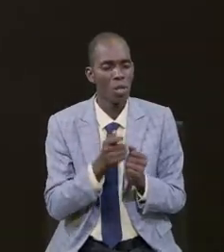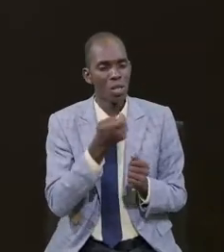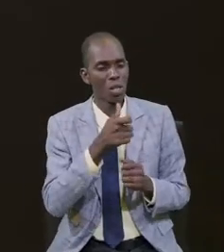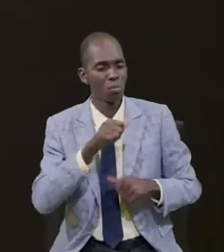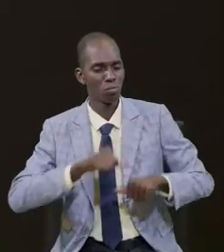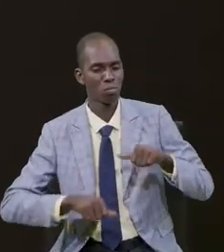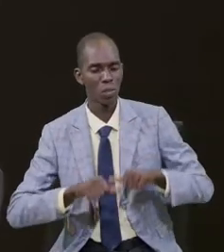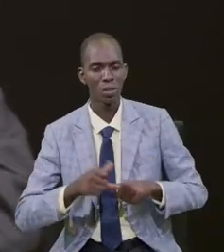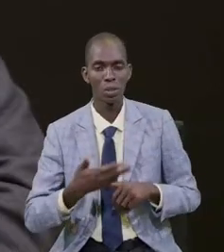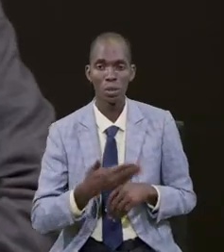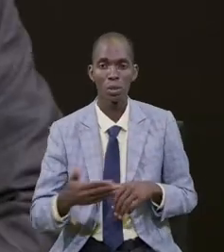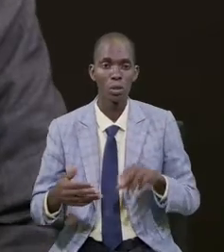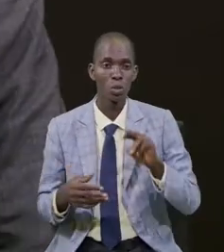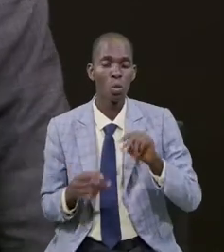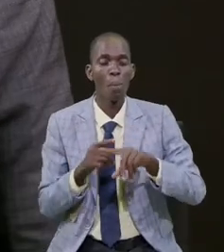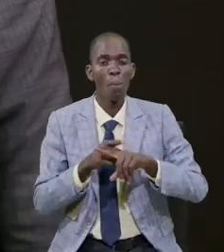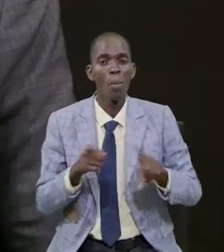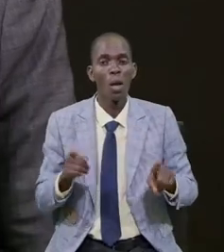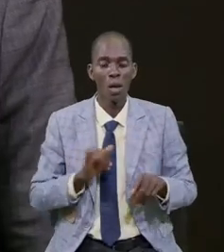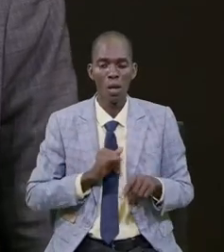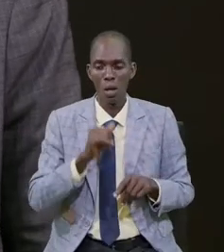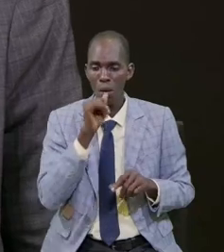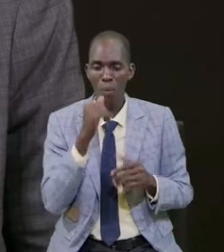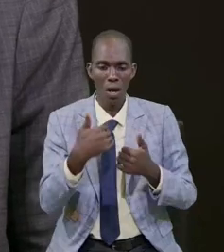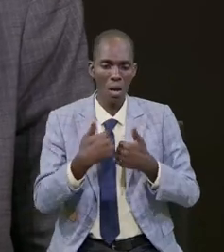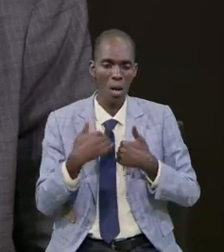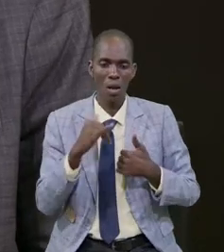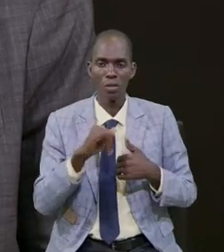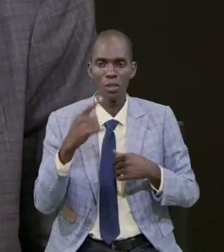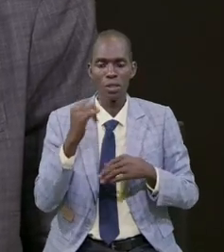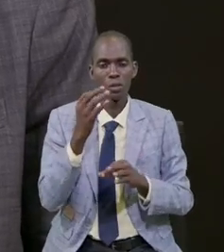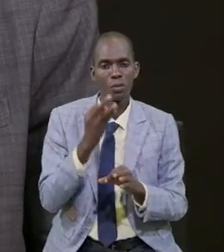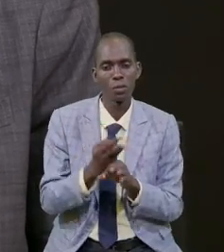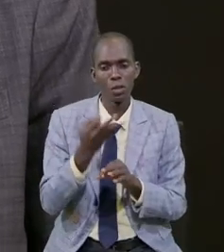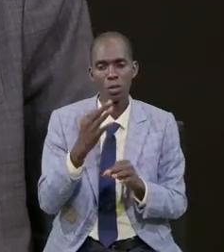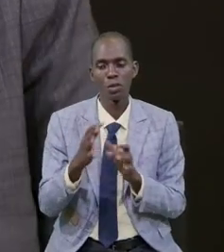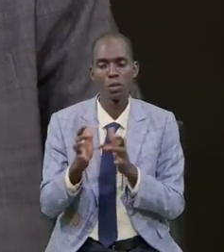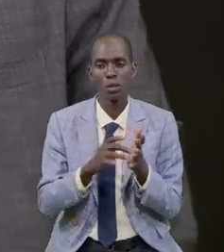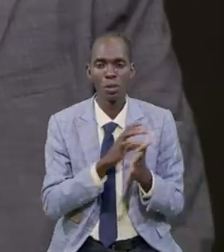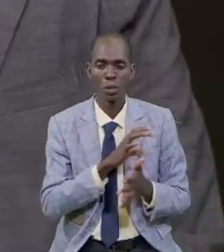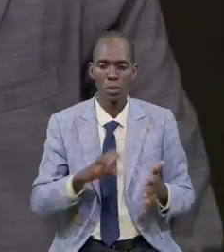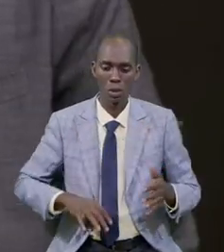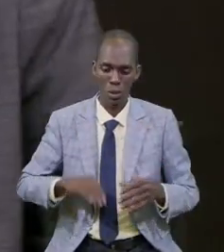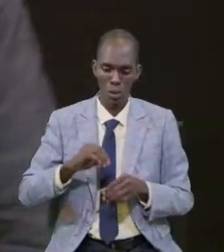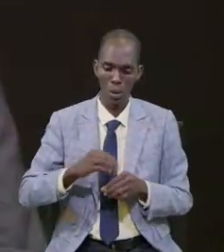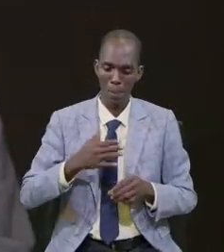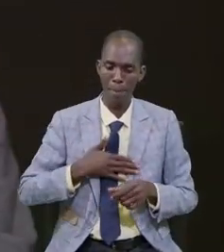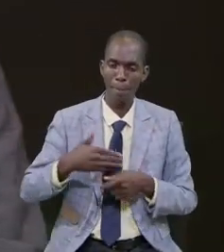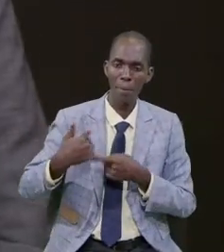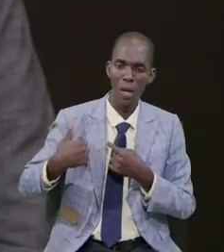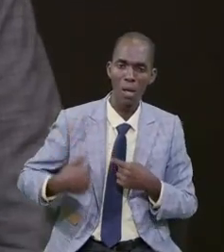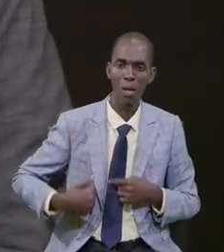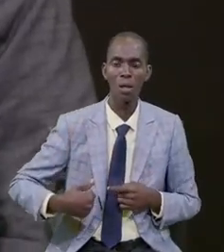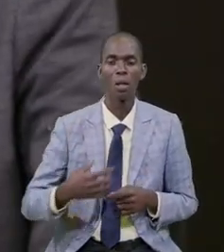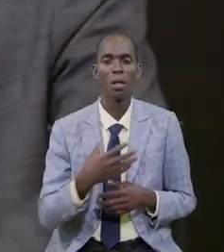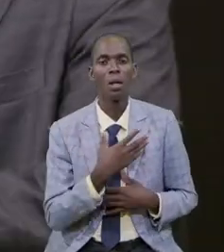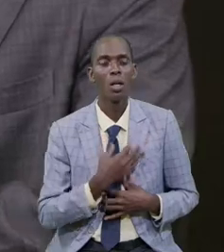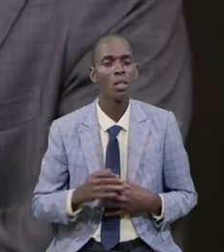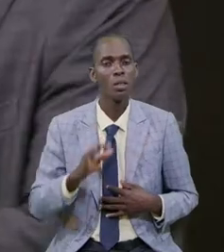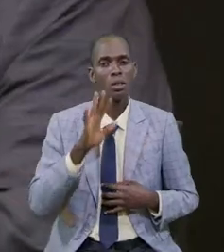doute, une petite foi, mais j'ai la foi de Jésus-Christ dans mon corps et votre